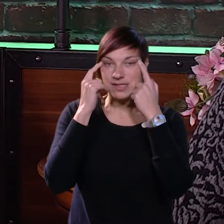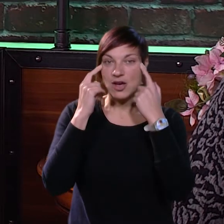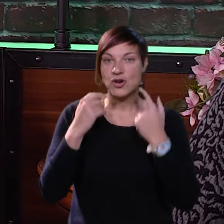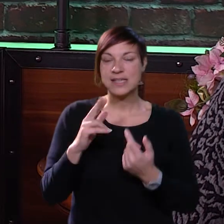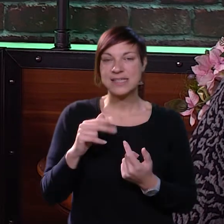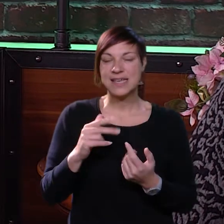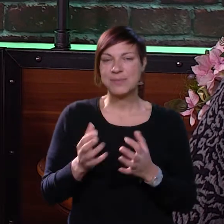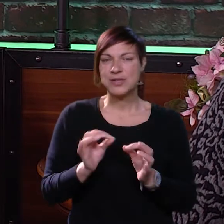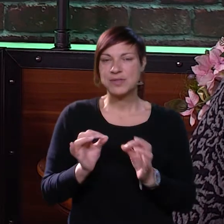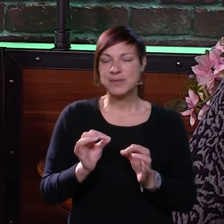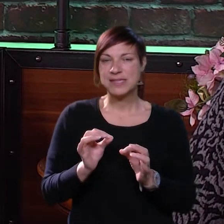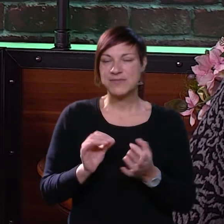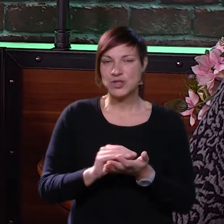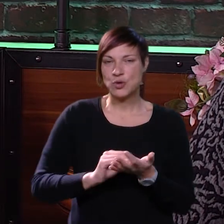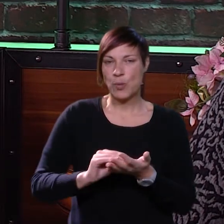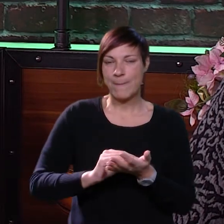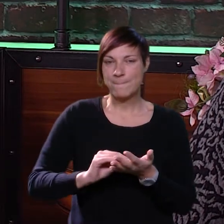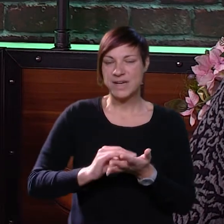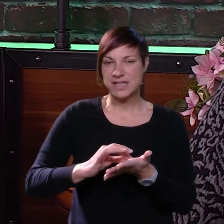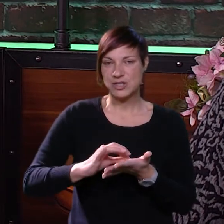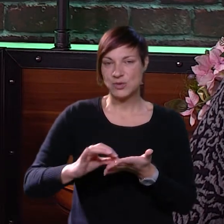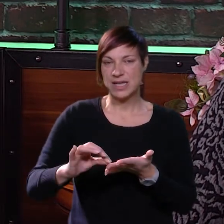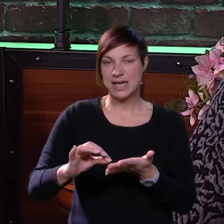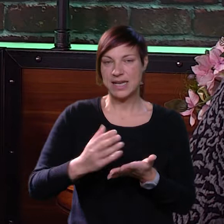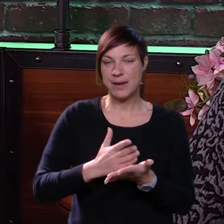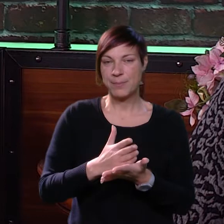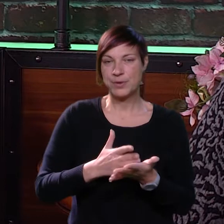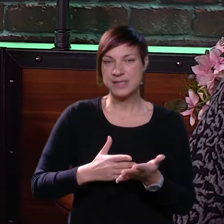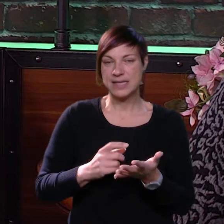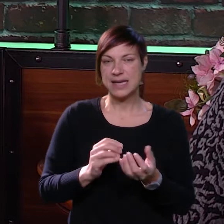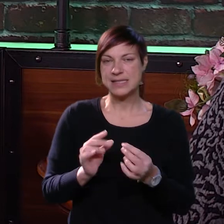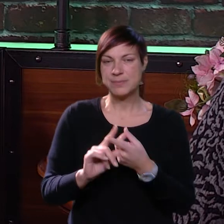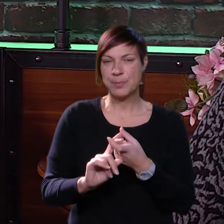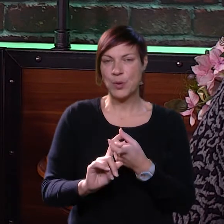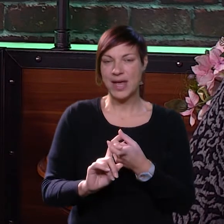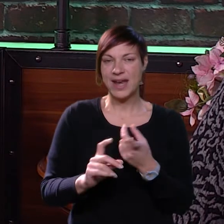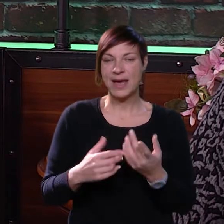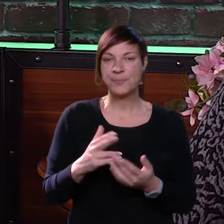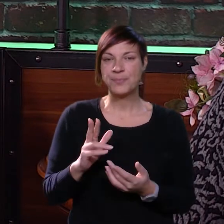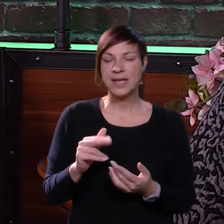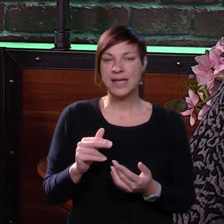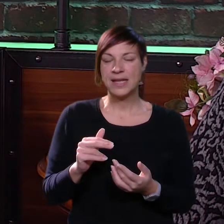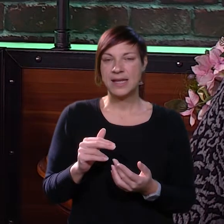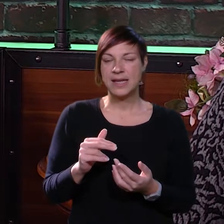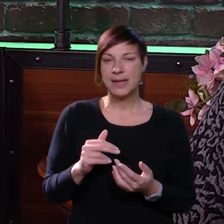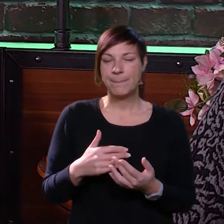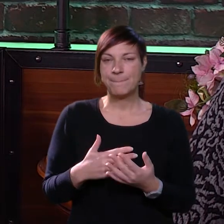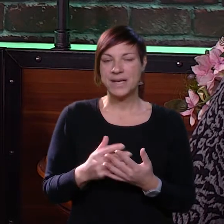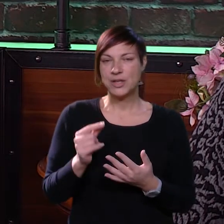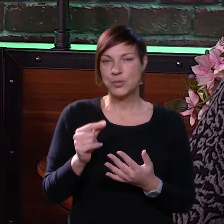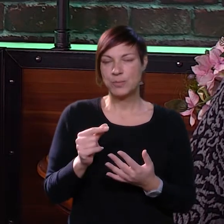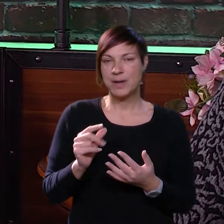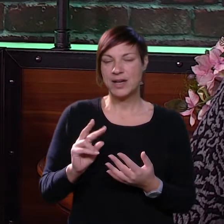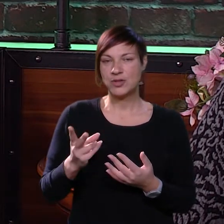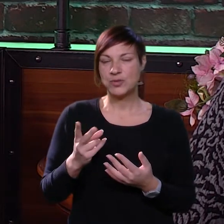kose okice, imaju tu specifičnu brazdu na dlanu gdje je ova linija po sredini dlana spojena. Imaju